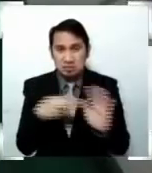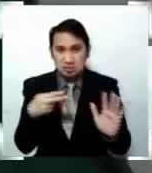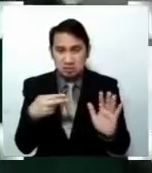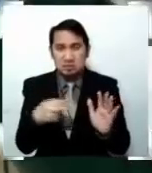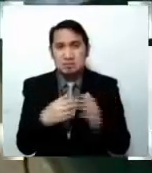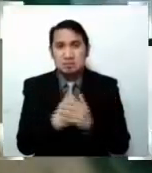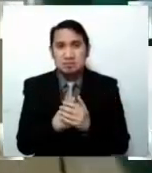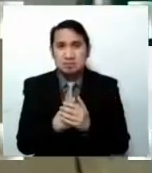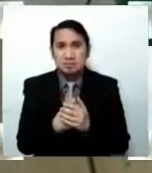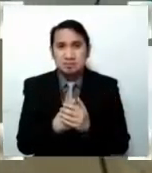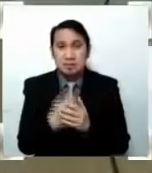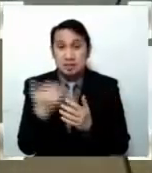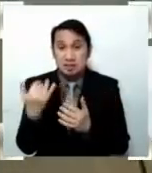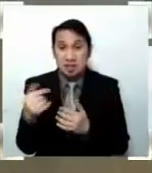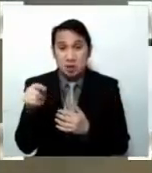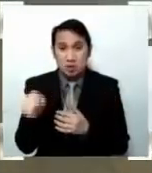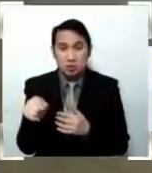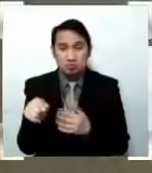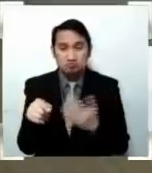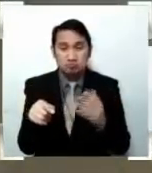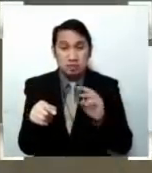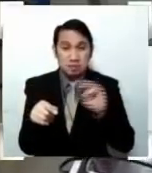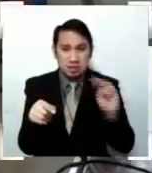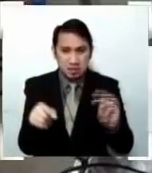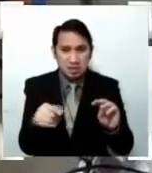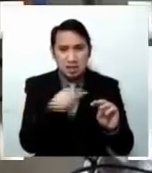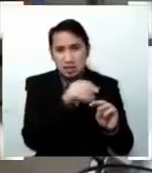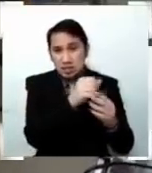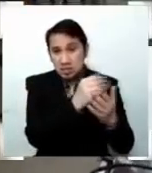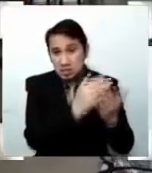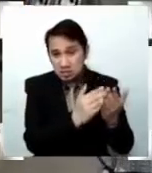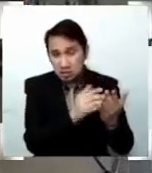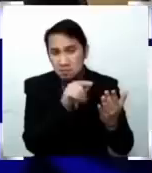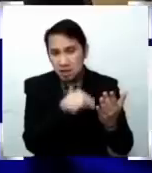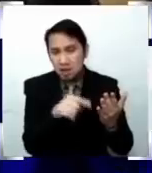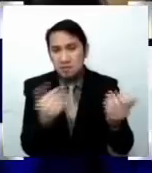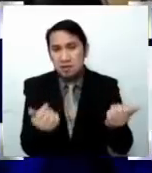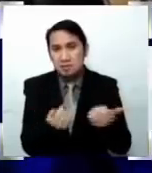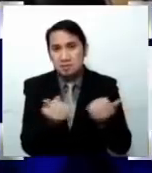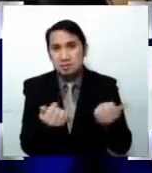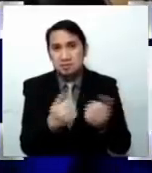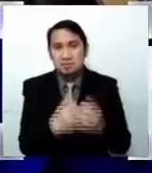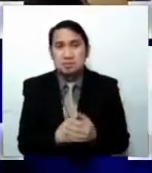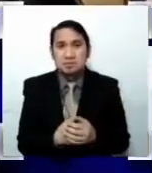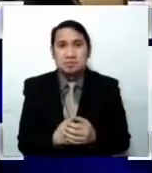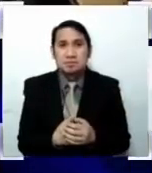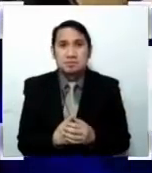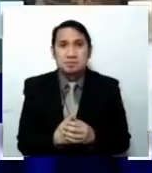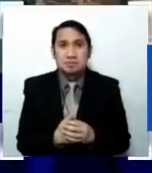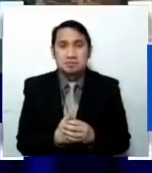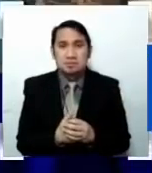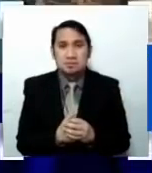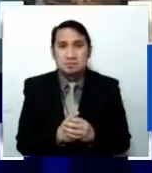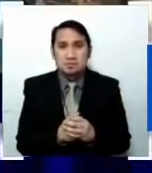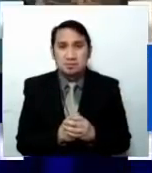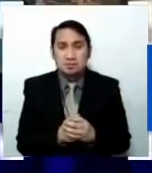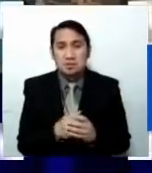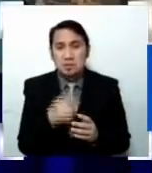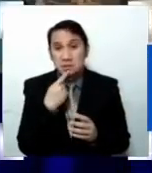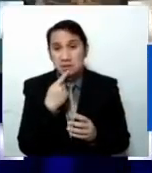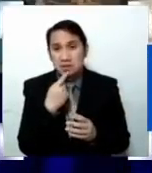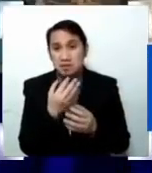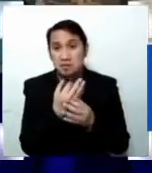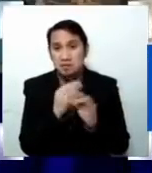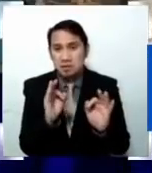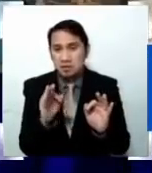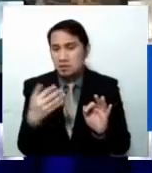pa ng gamot at sa Manila Health Center, libre makakakuha ang may gusto nito. Yeah, free. Oh, walang bayad to. Kung may nagbebenta sa labas,